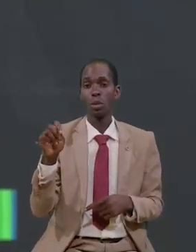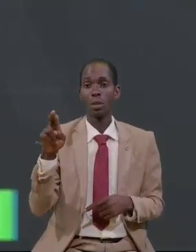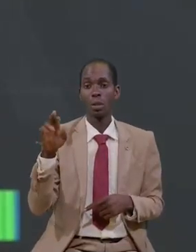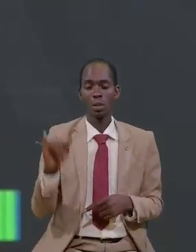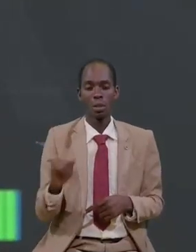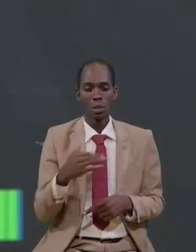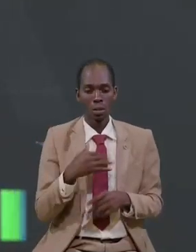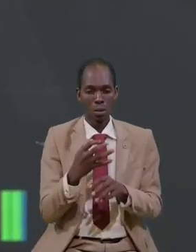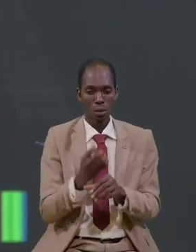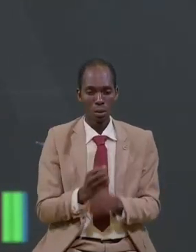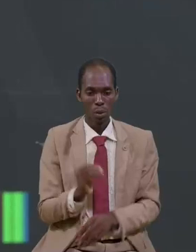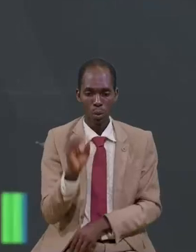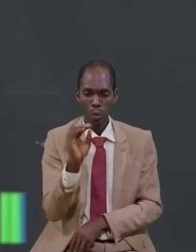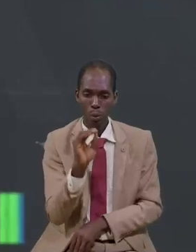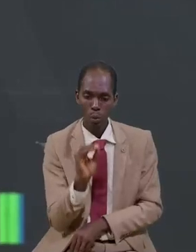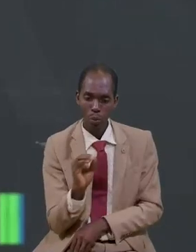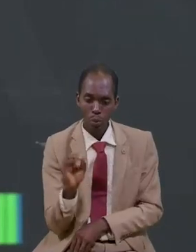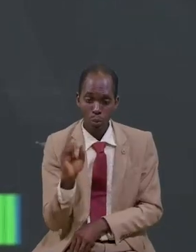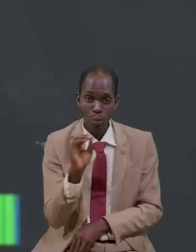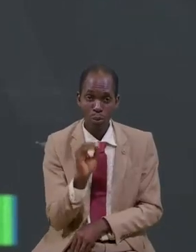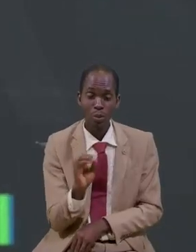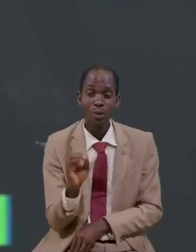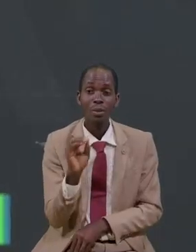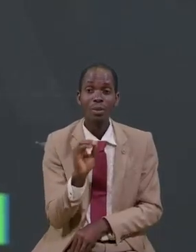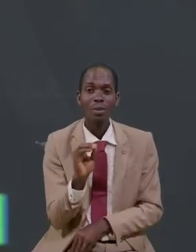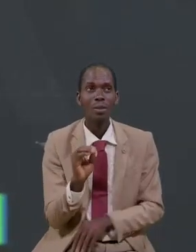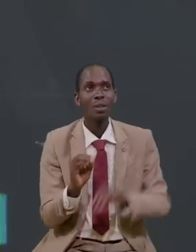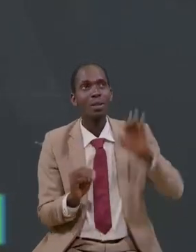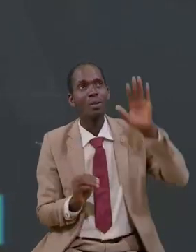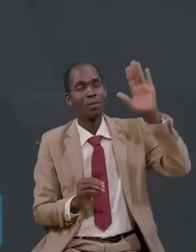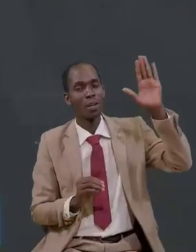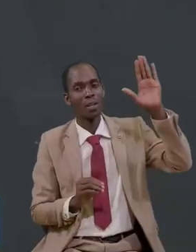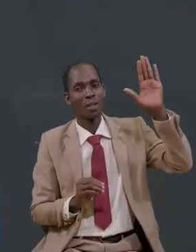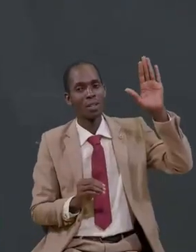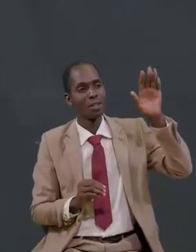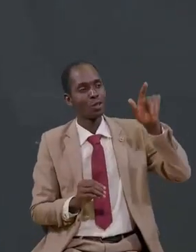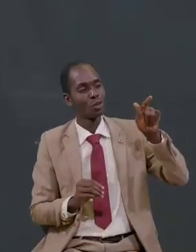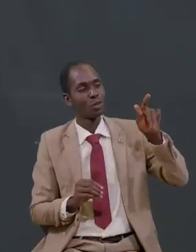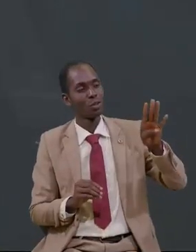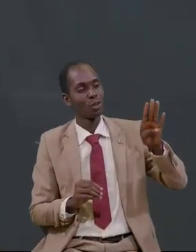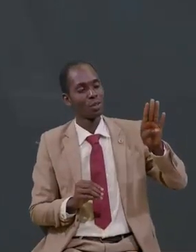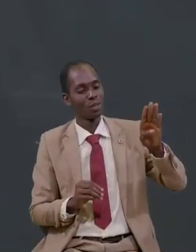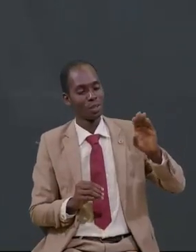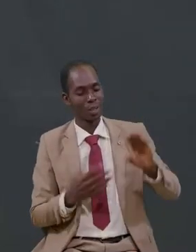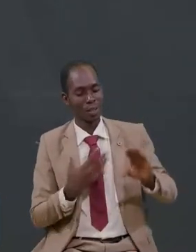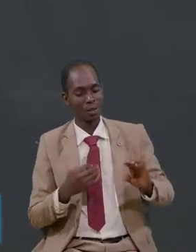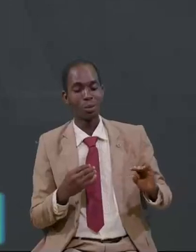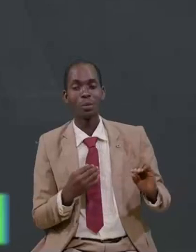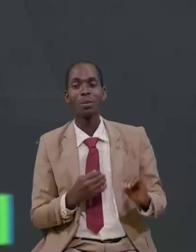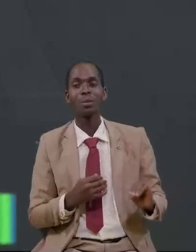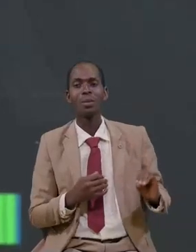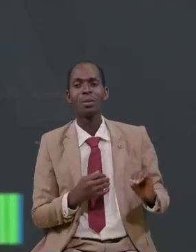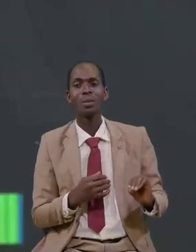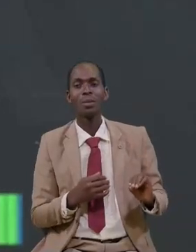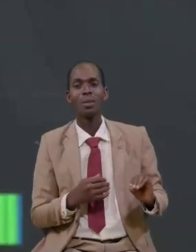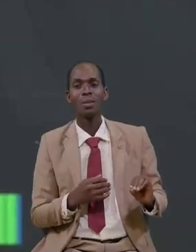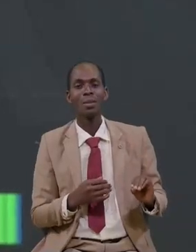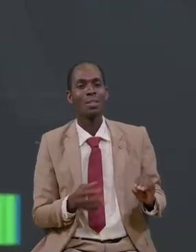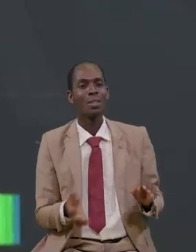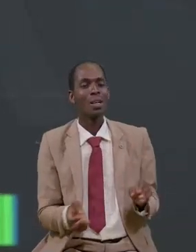0. 0%. 5, 24 et 0. Ça